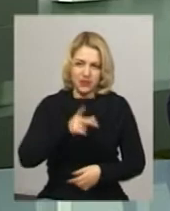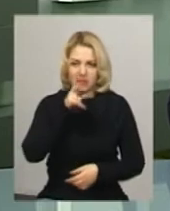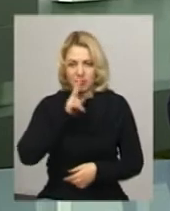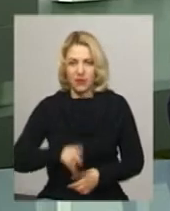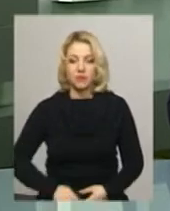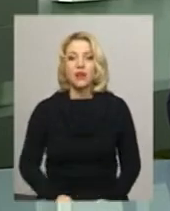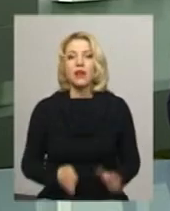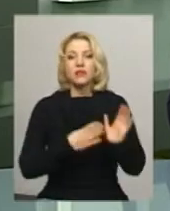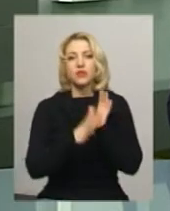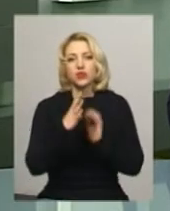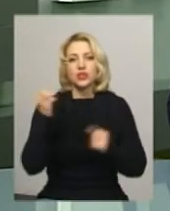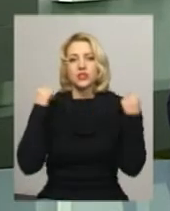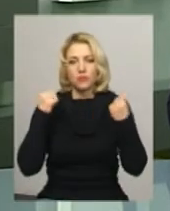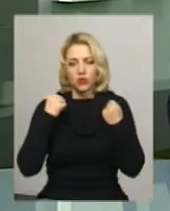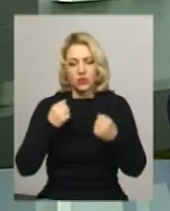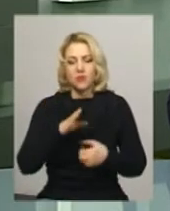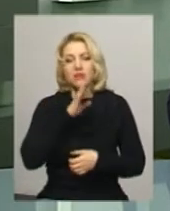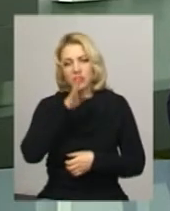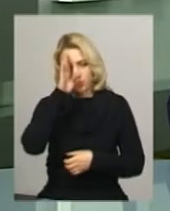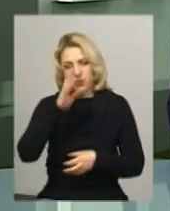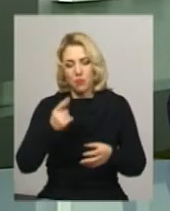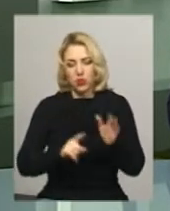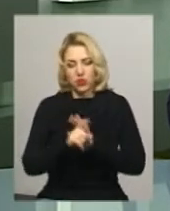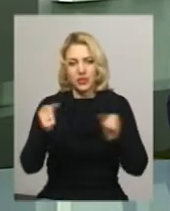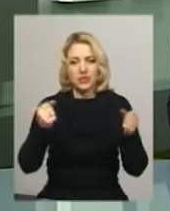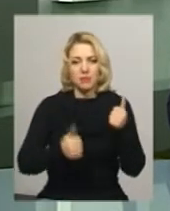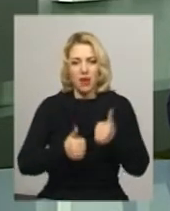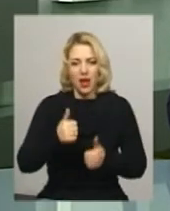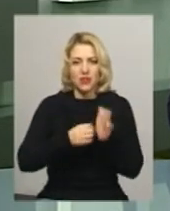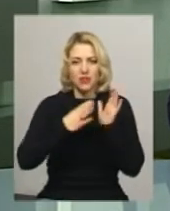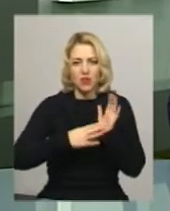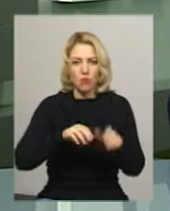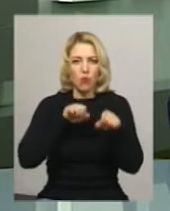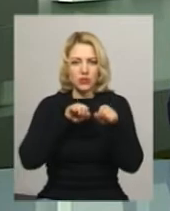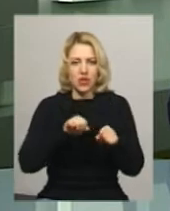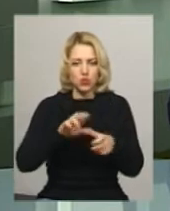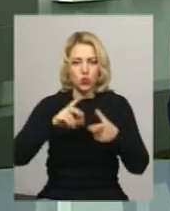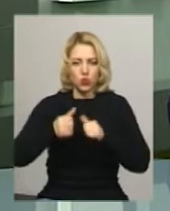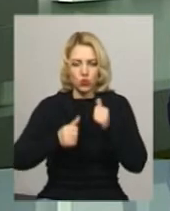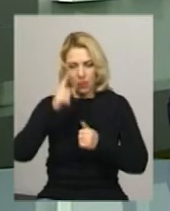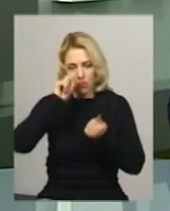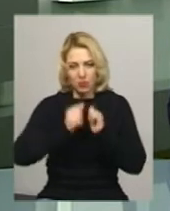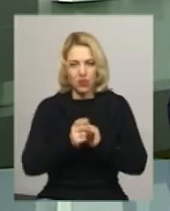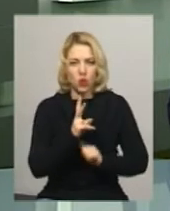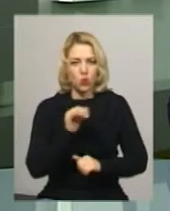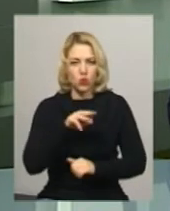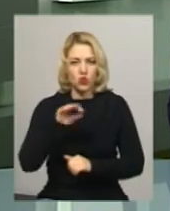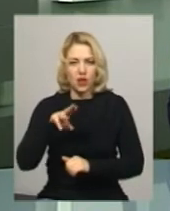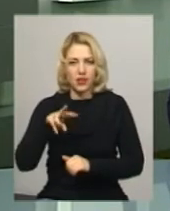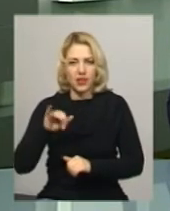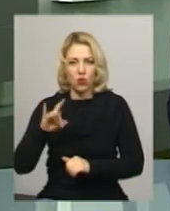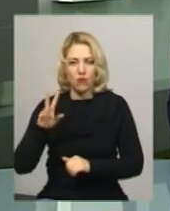94 спортсмени, чоловіки та жінки сьогодні розпочали змагання 19-го боксерського турніру пам'яті тренера Євгена Кужельного у